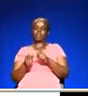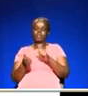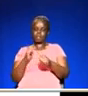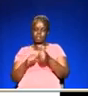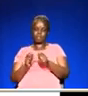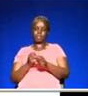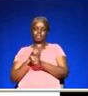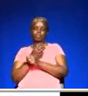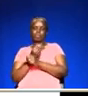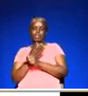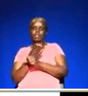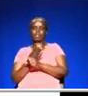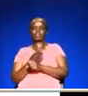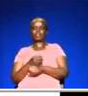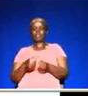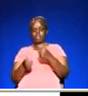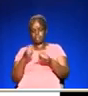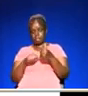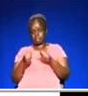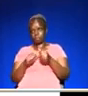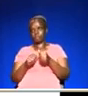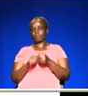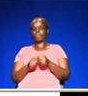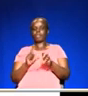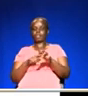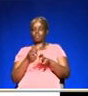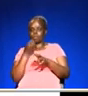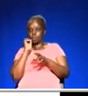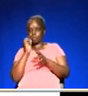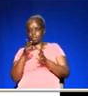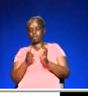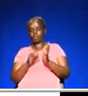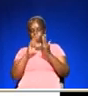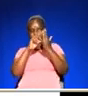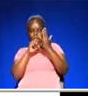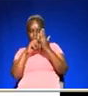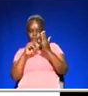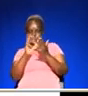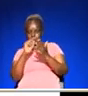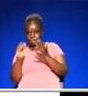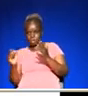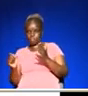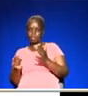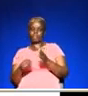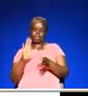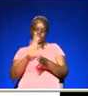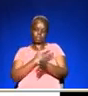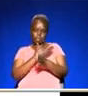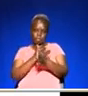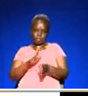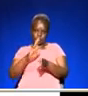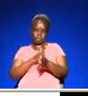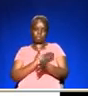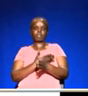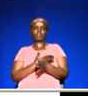hueleza matendo. Ukiwa pale nyumbani unasoma, kusoma ni kitenzi. Unaandika, kuandika ni kitenzi. Unaimba, kuimba